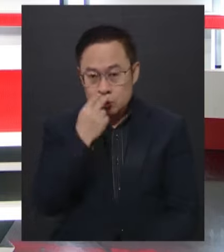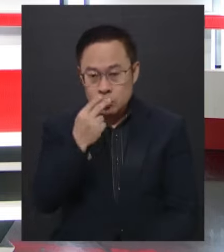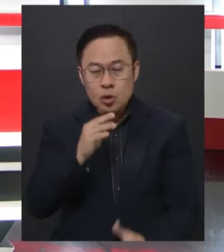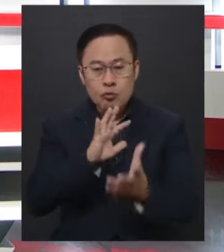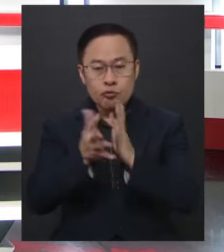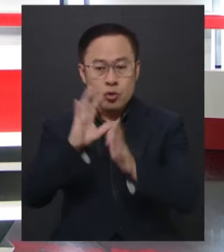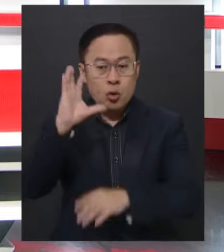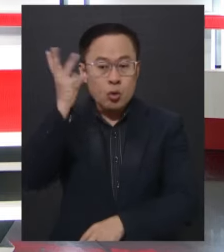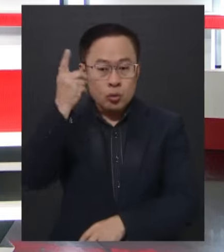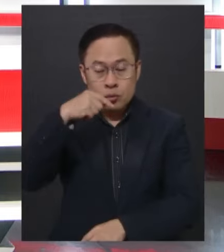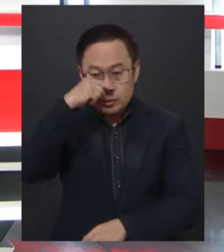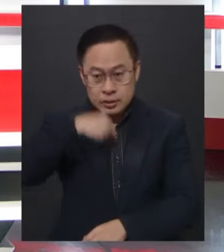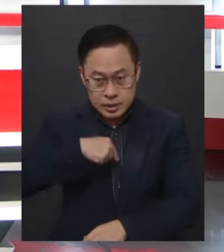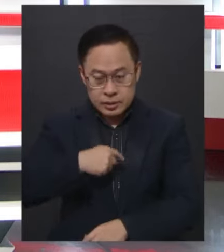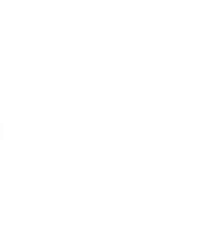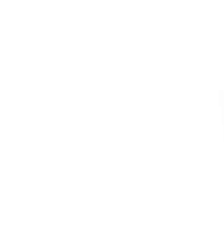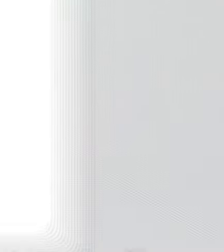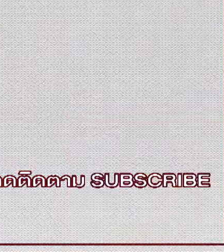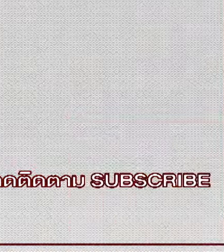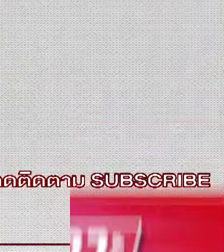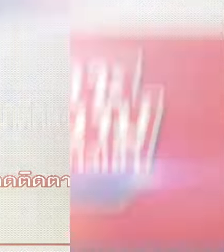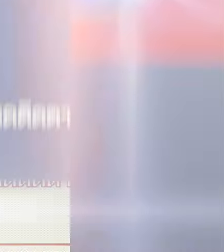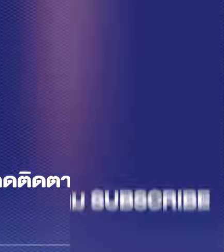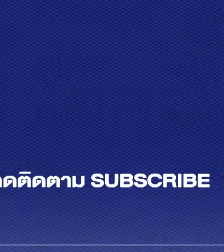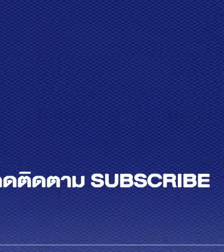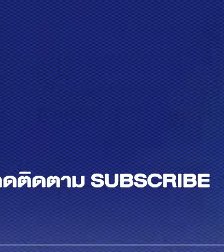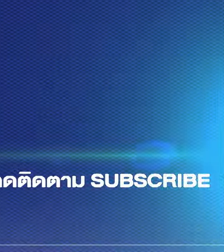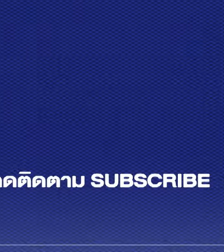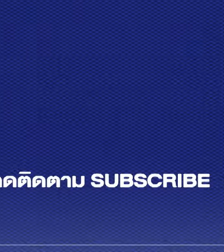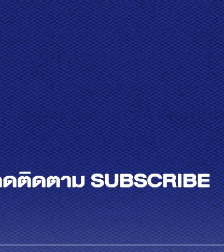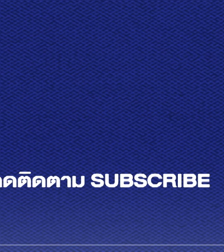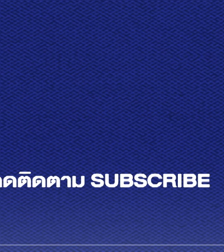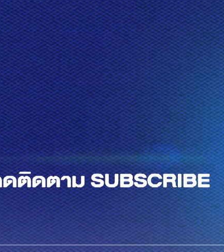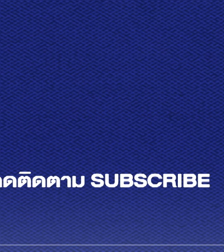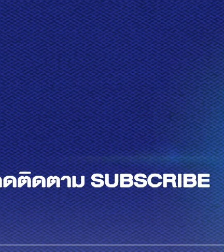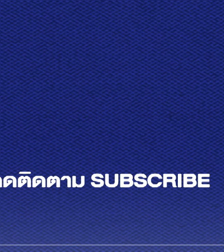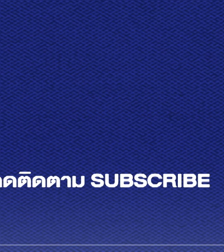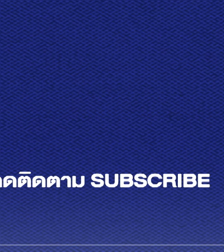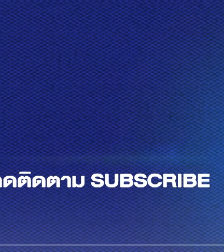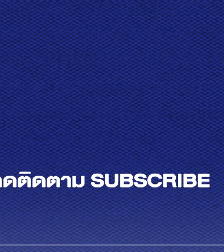หรับทัพโต๊ะเล็กทีมชาติไทยนะครับ